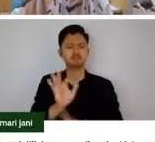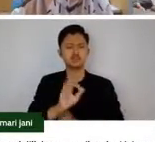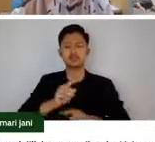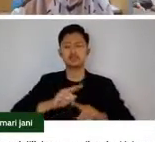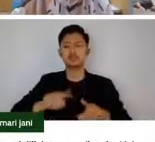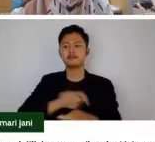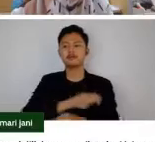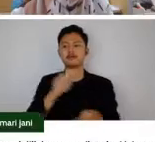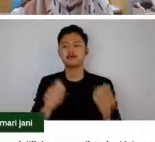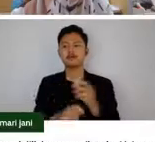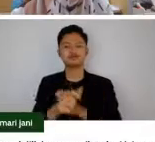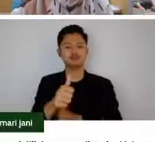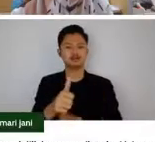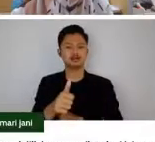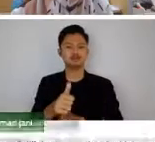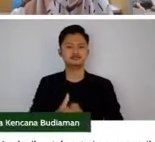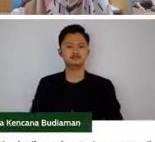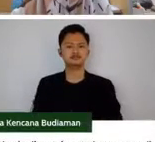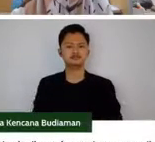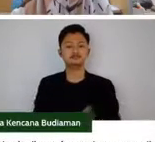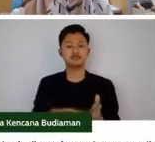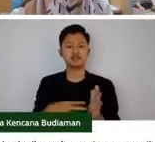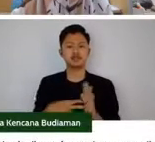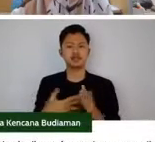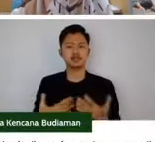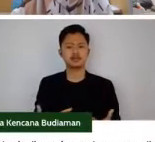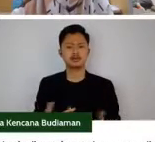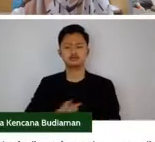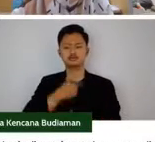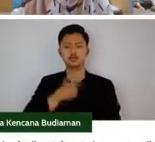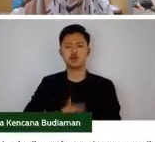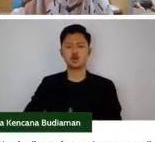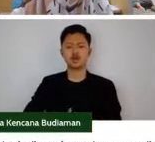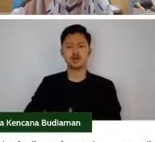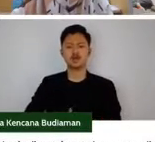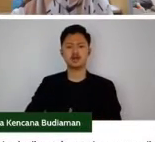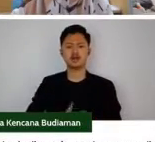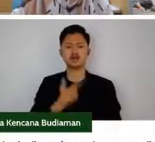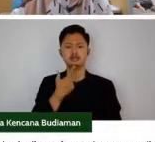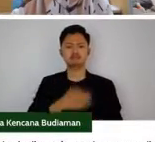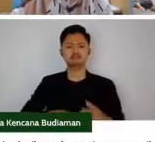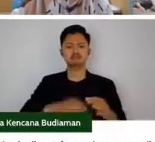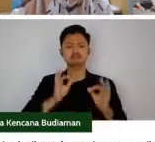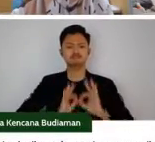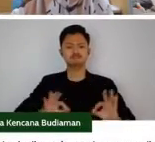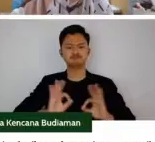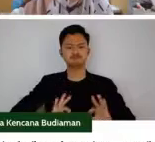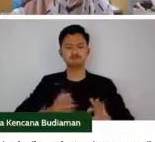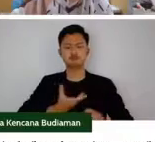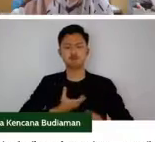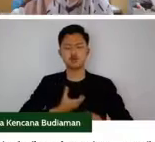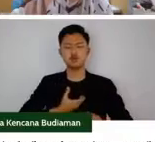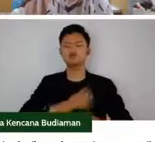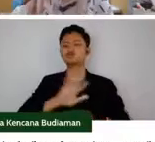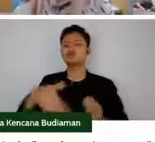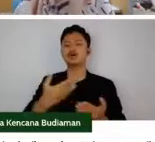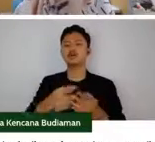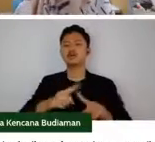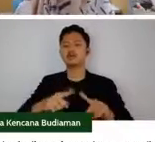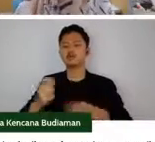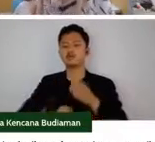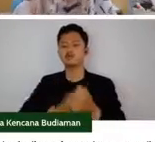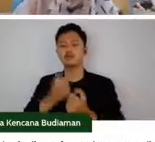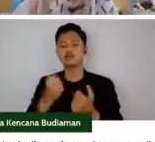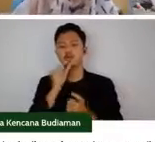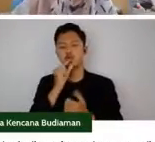Artinya tidak ada manusia yang tidak menginginkan kesempurnaan, tapi manusia bisa berusaha untuk